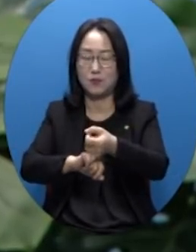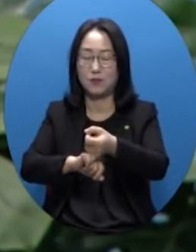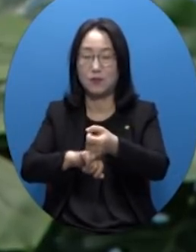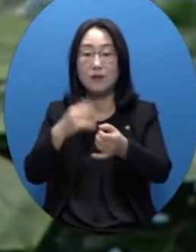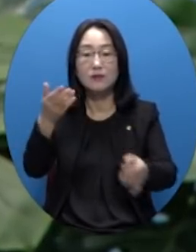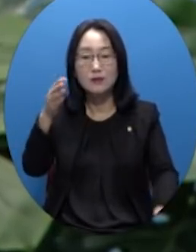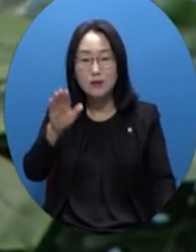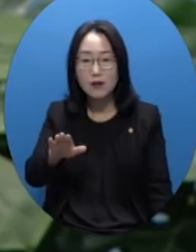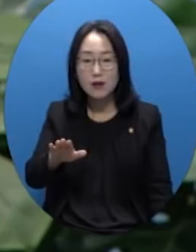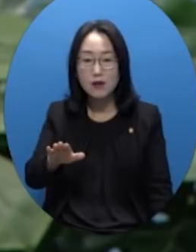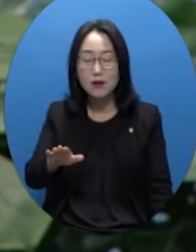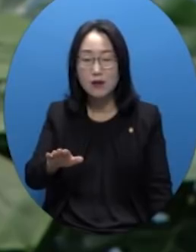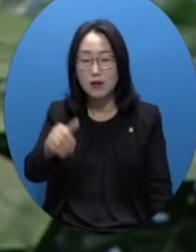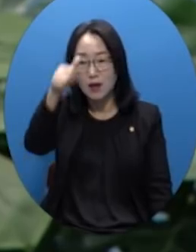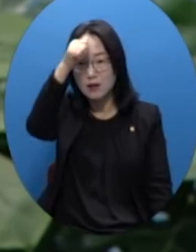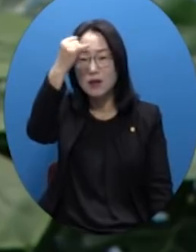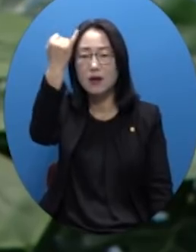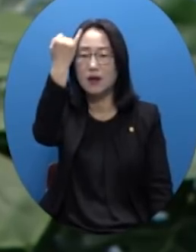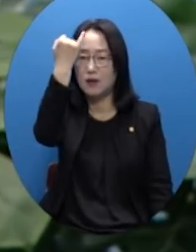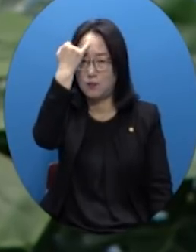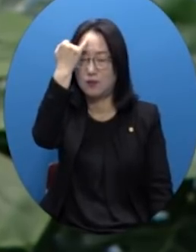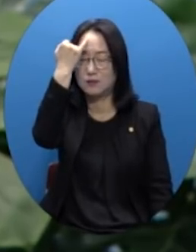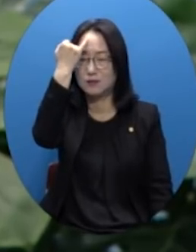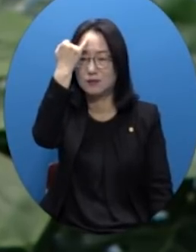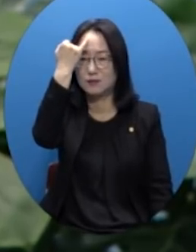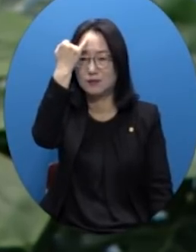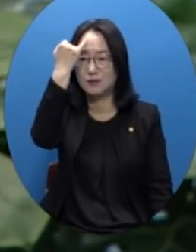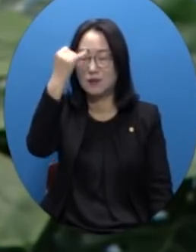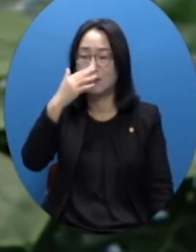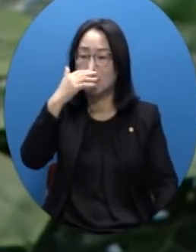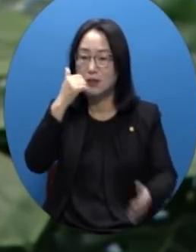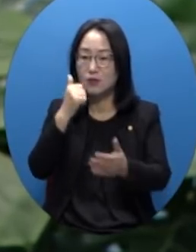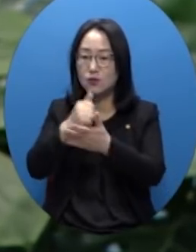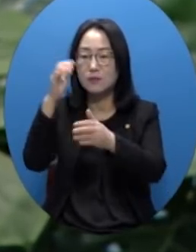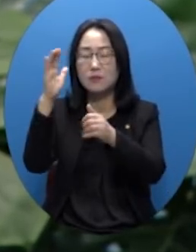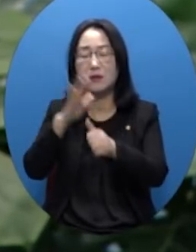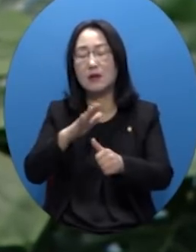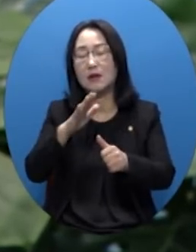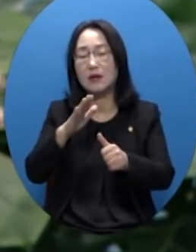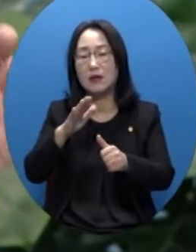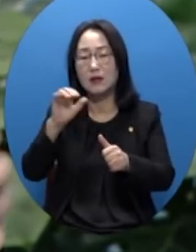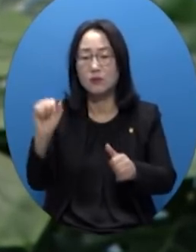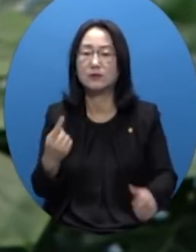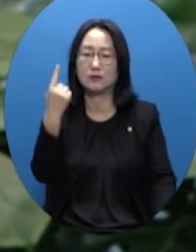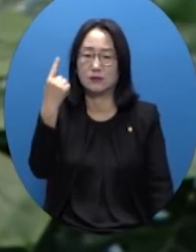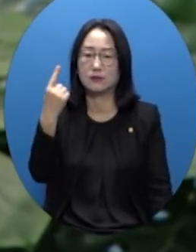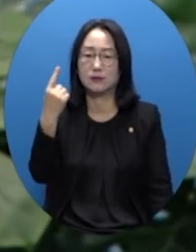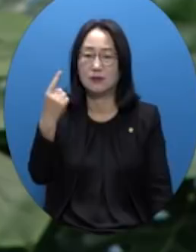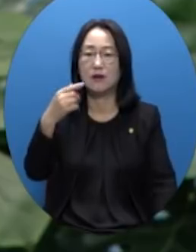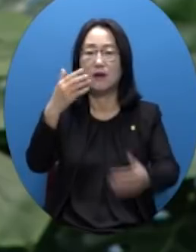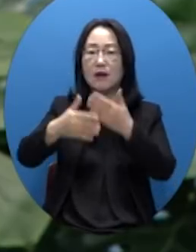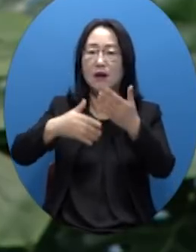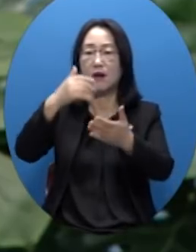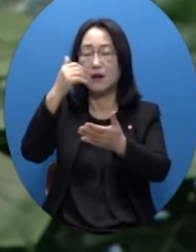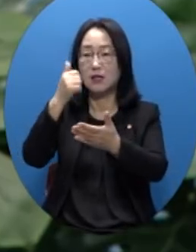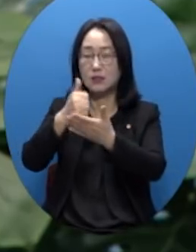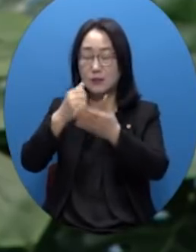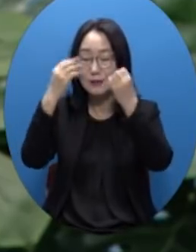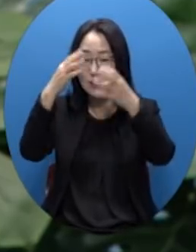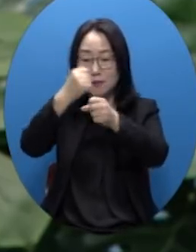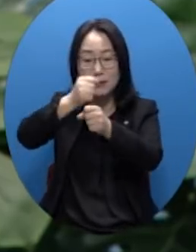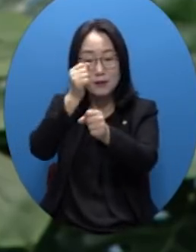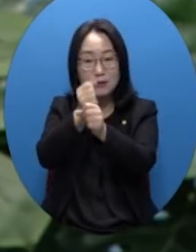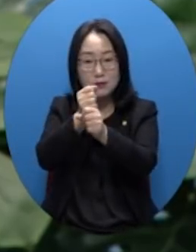우리 인류의 주사 아담과 하와가 죄짓고 타락하여 서 하루에 차우 자신 이